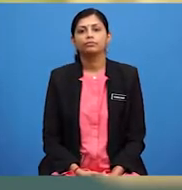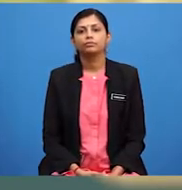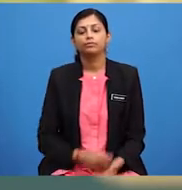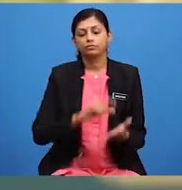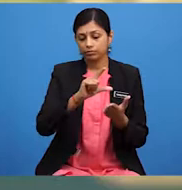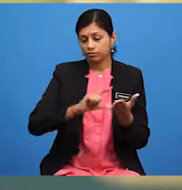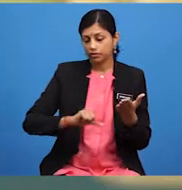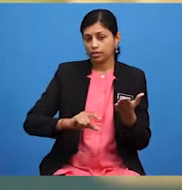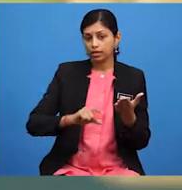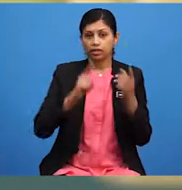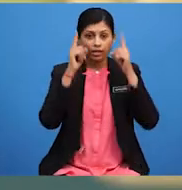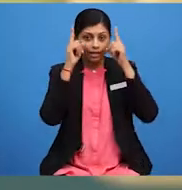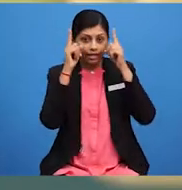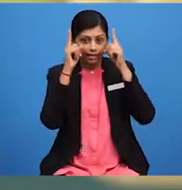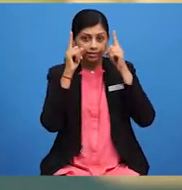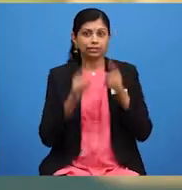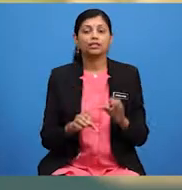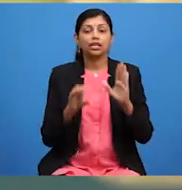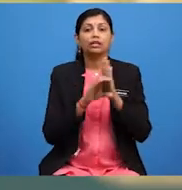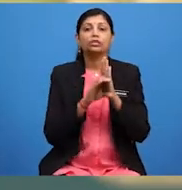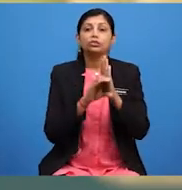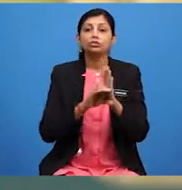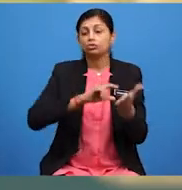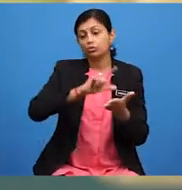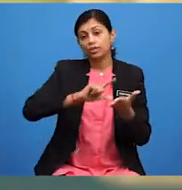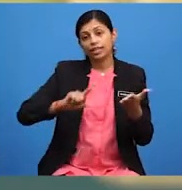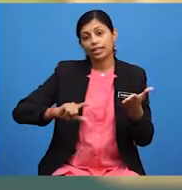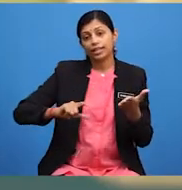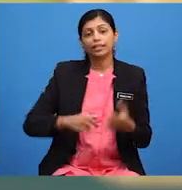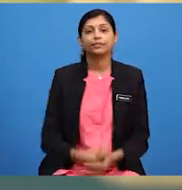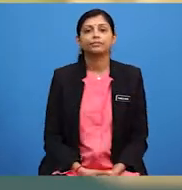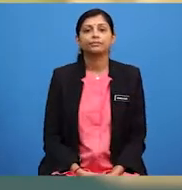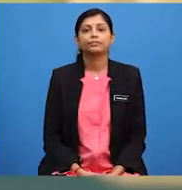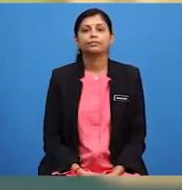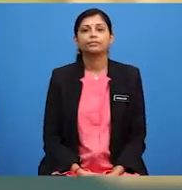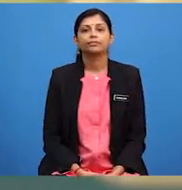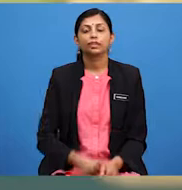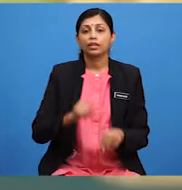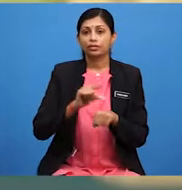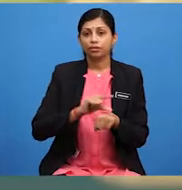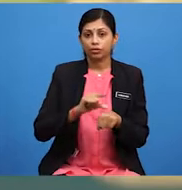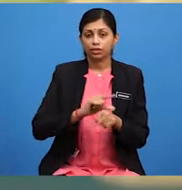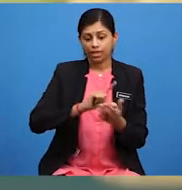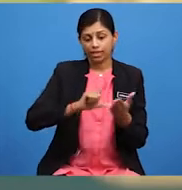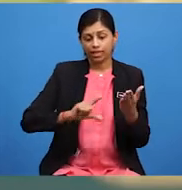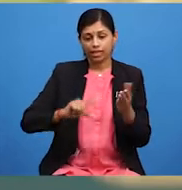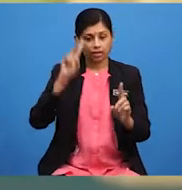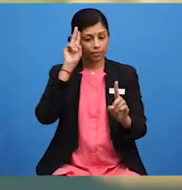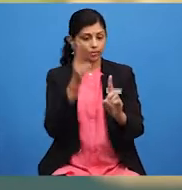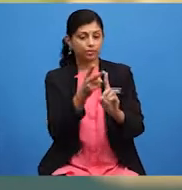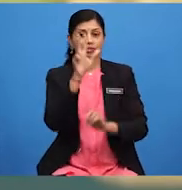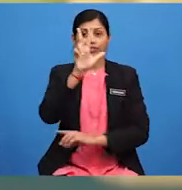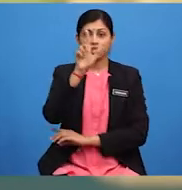Lakaran yang seterusnya adalah contoh lakaran menggunakan lakaran